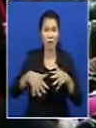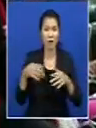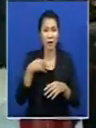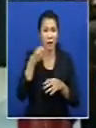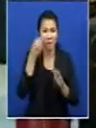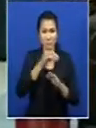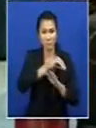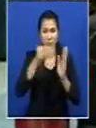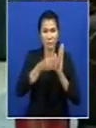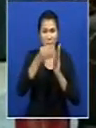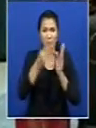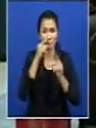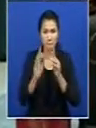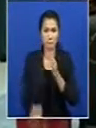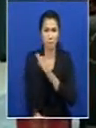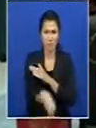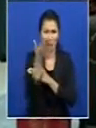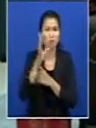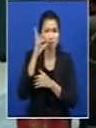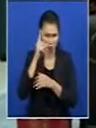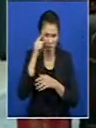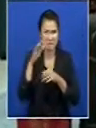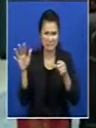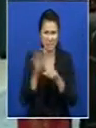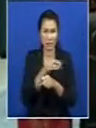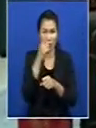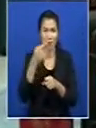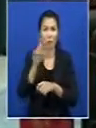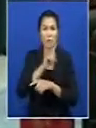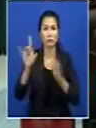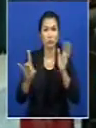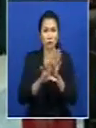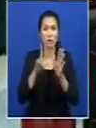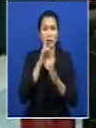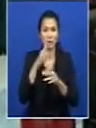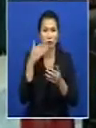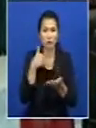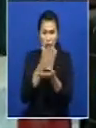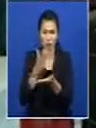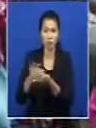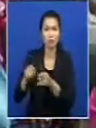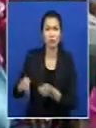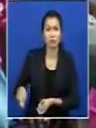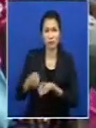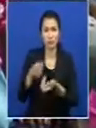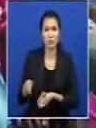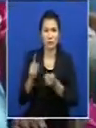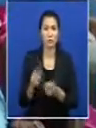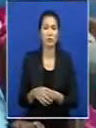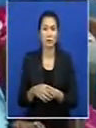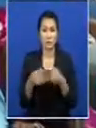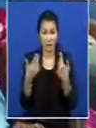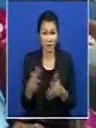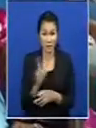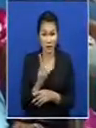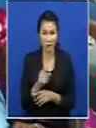นะคะจะหนาแน่นขึ้นในช่วงเช้าวันพรุ่งนี้ซึ่งเป็นวันสุดท้ายของช่วงวันหยุดยาวในเทศกาลสงกรานต์ค่ะขณะเดียวกัน